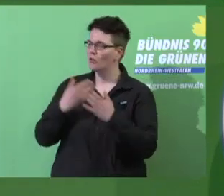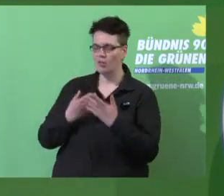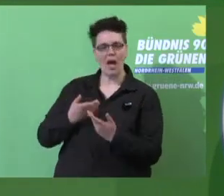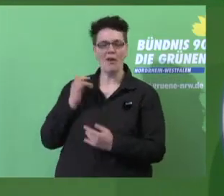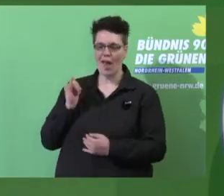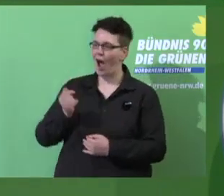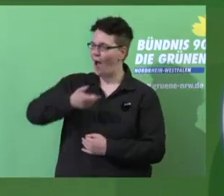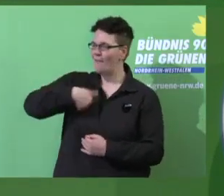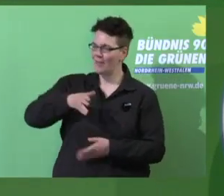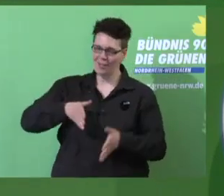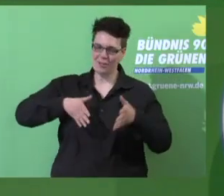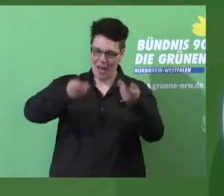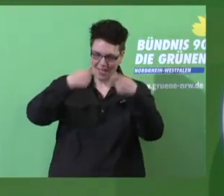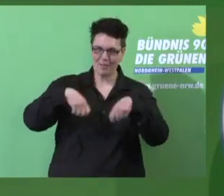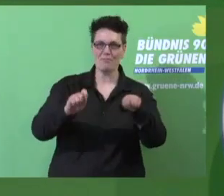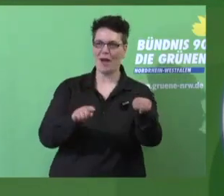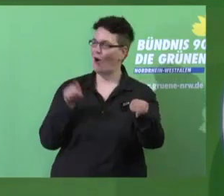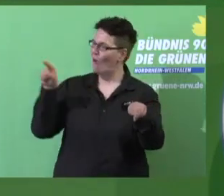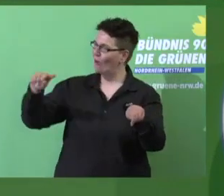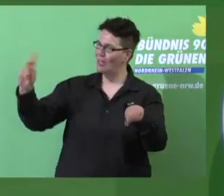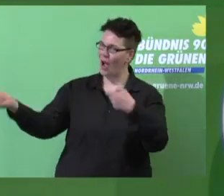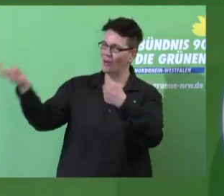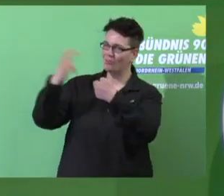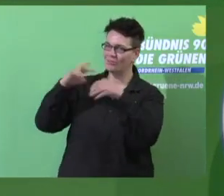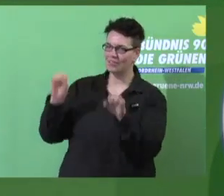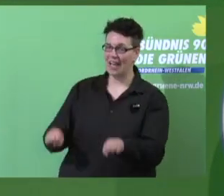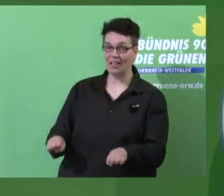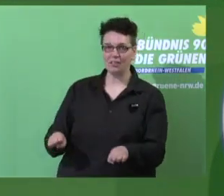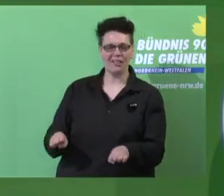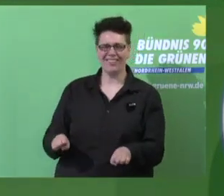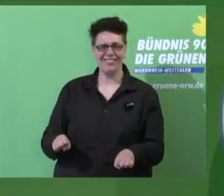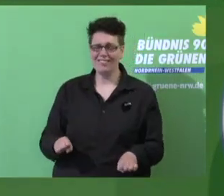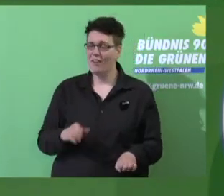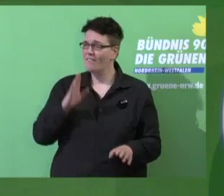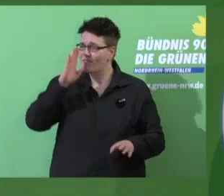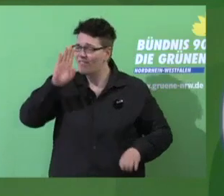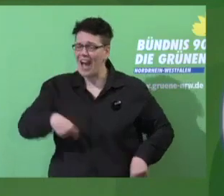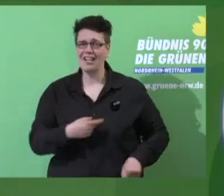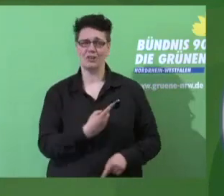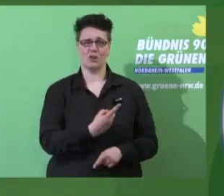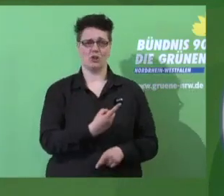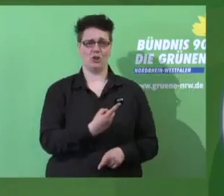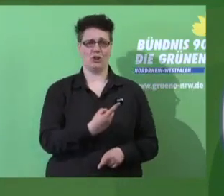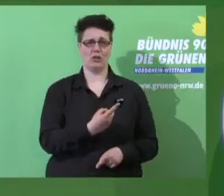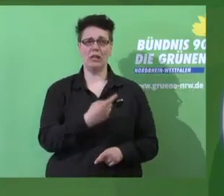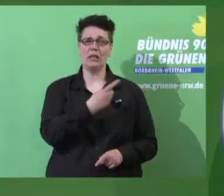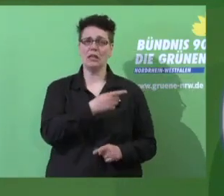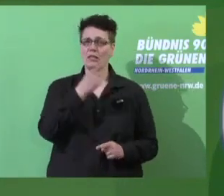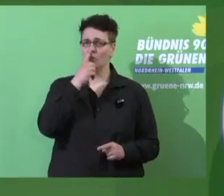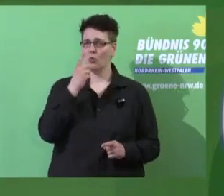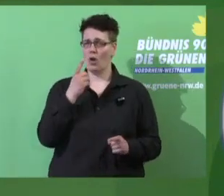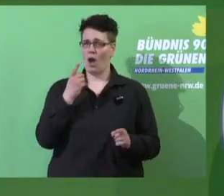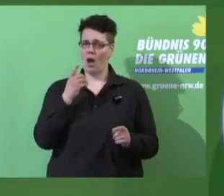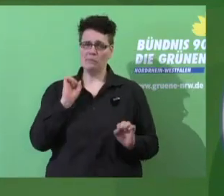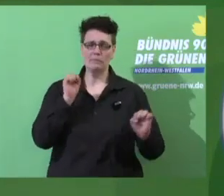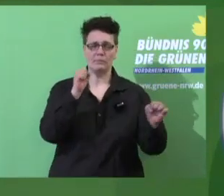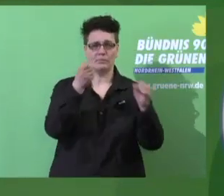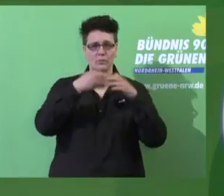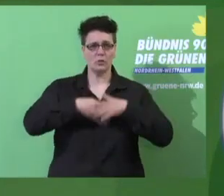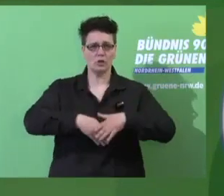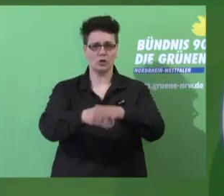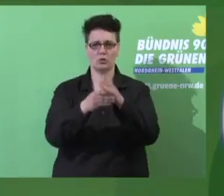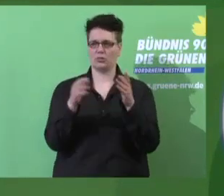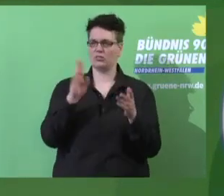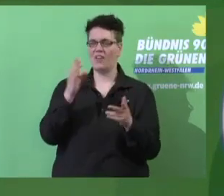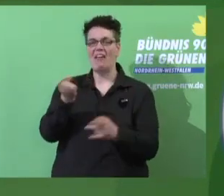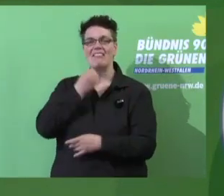sie Mobilität für alle. Das ist ein absoluter Irrtum. Sie ermöglichen Mobilität für Menschen, die einen täglichen Zugriff aufs Auto